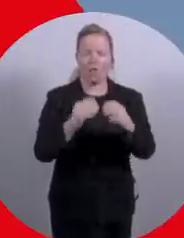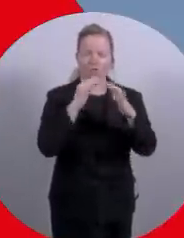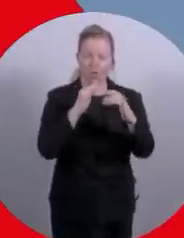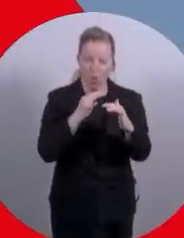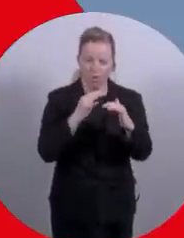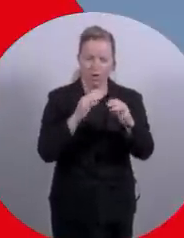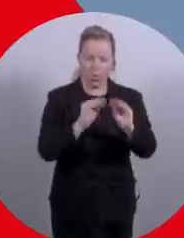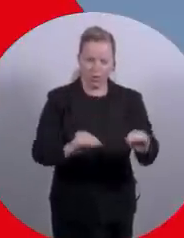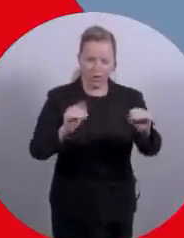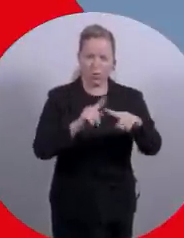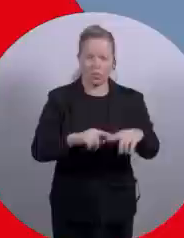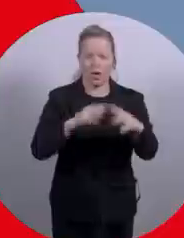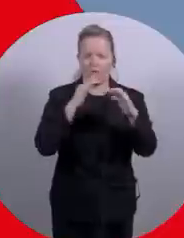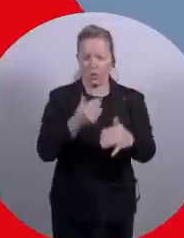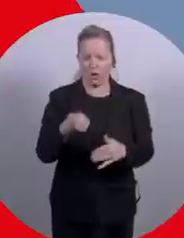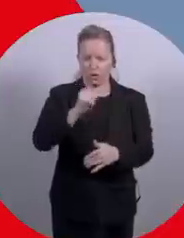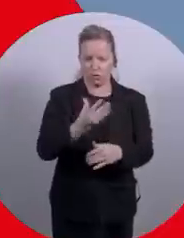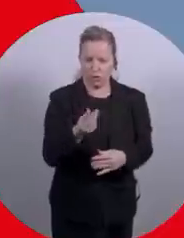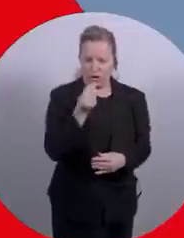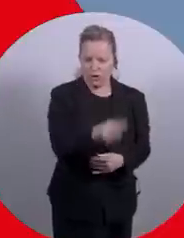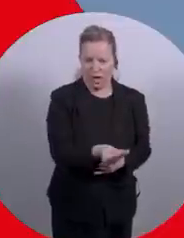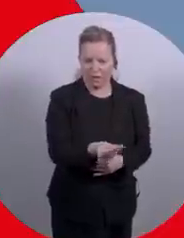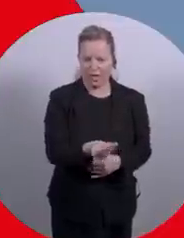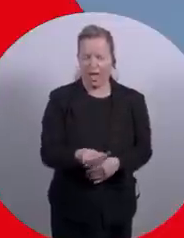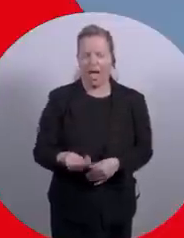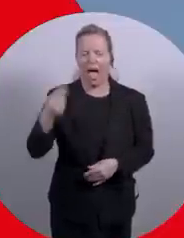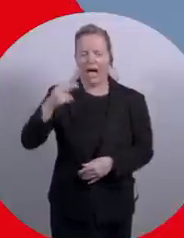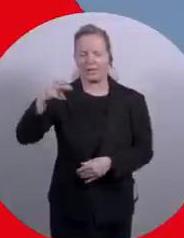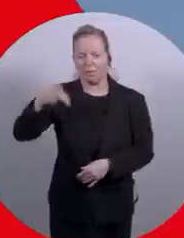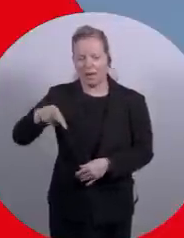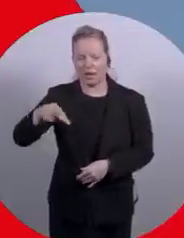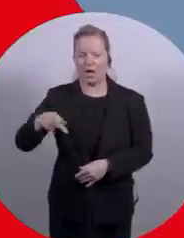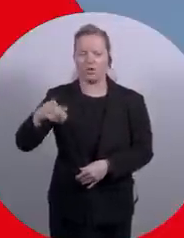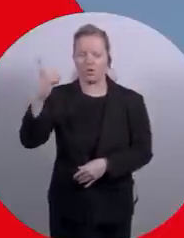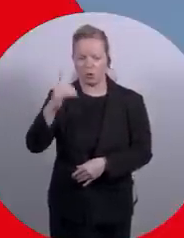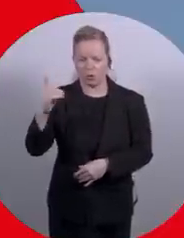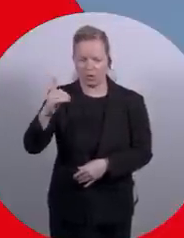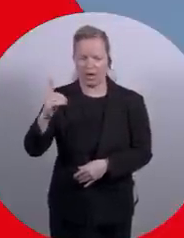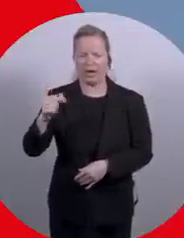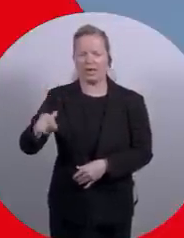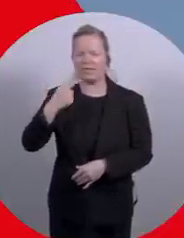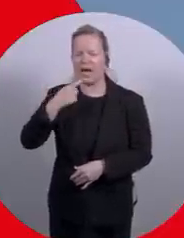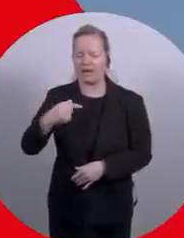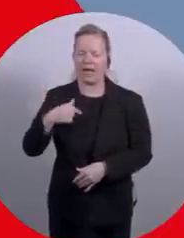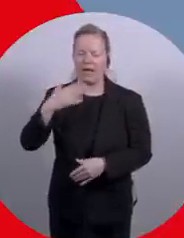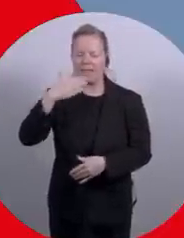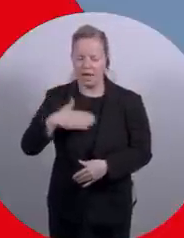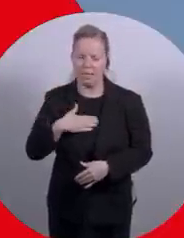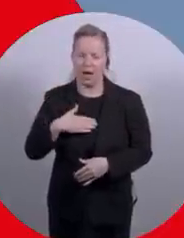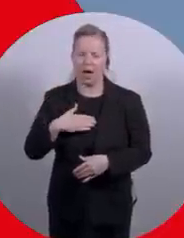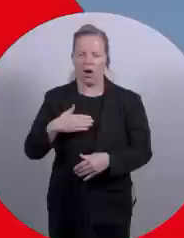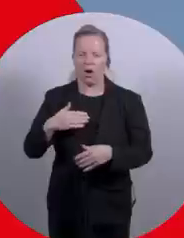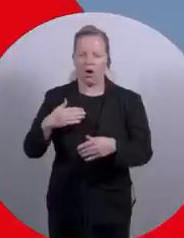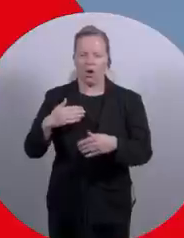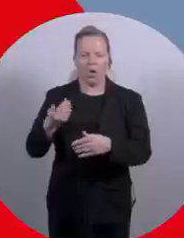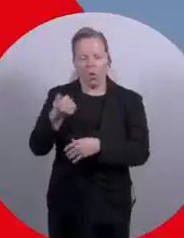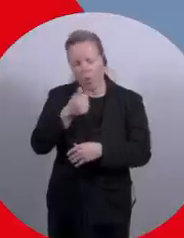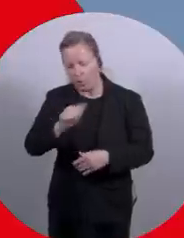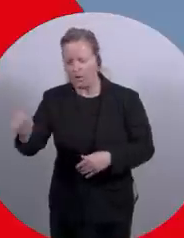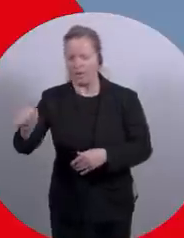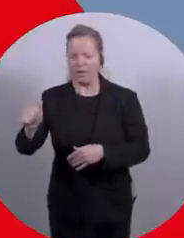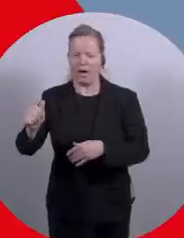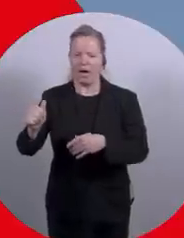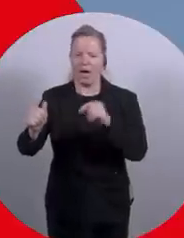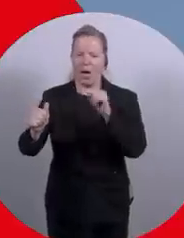Flöte Hans-peter doskozil sagt wir investieren lieber in Hunderte Flöten als in einem goldenen Flügel im Parlament